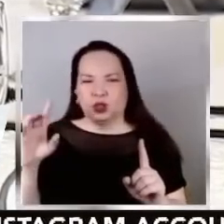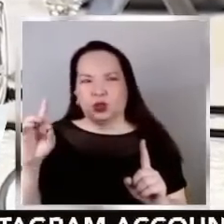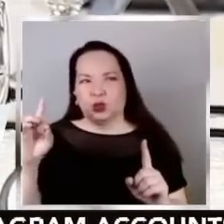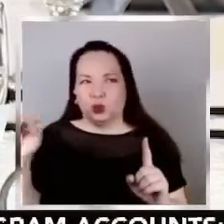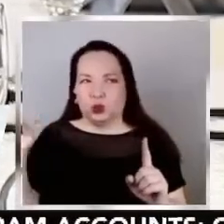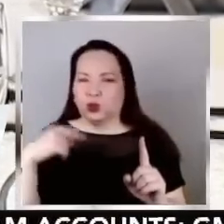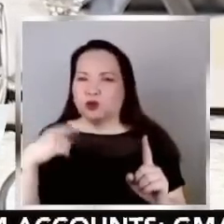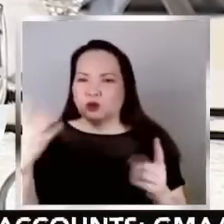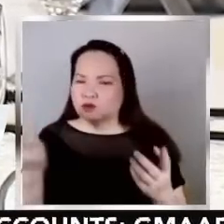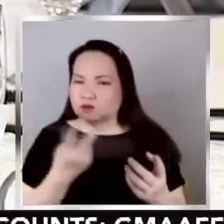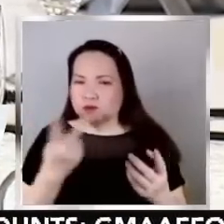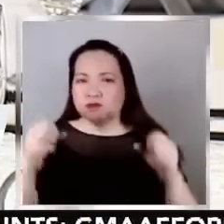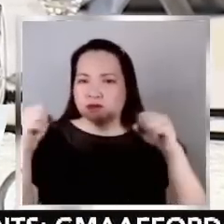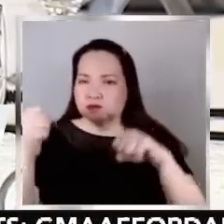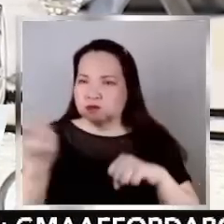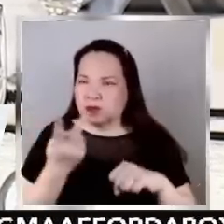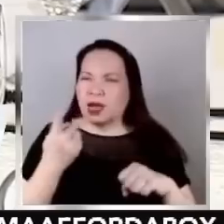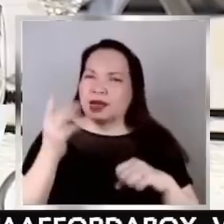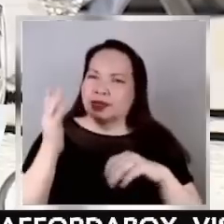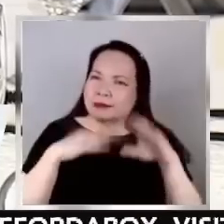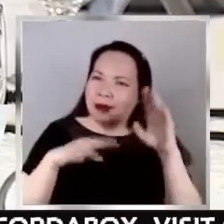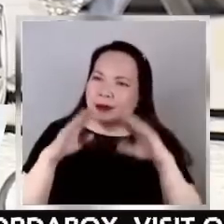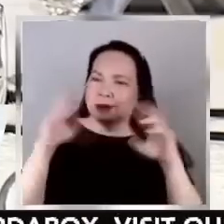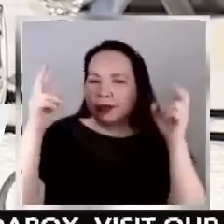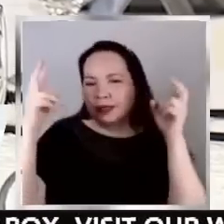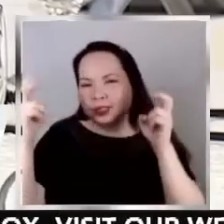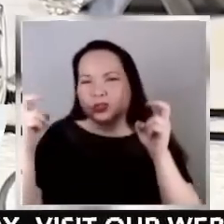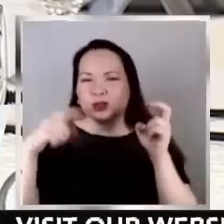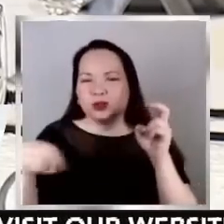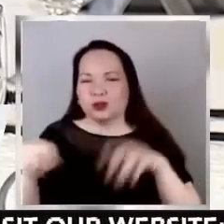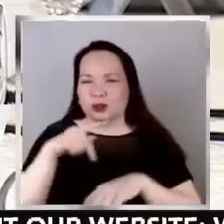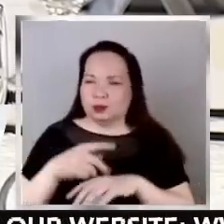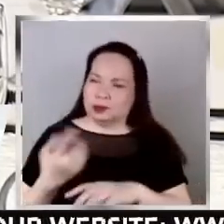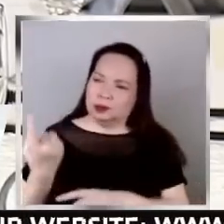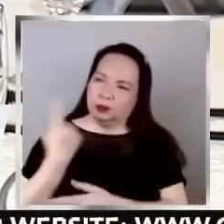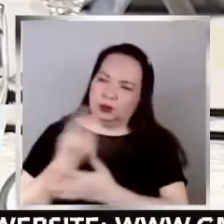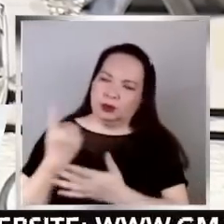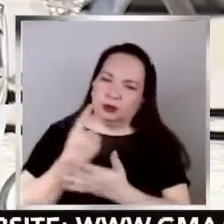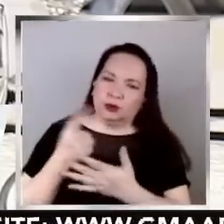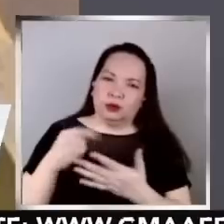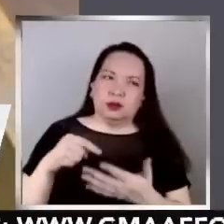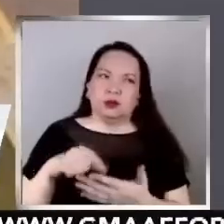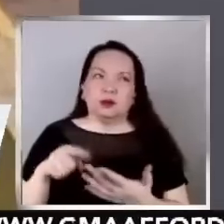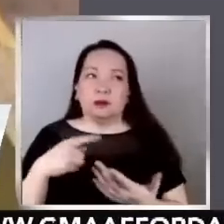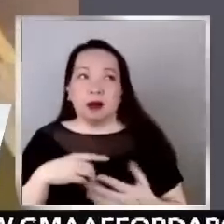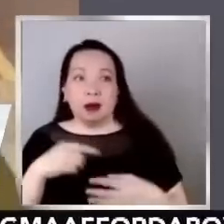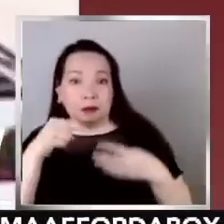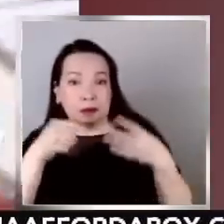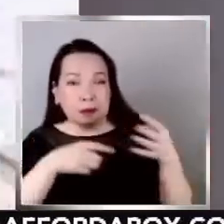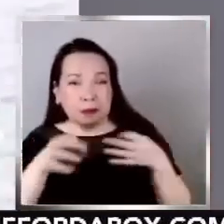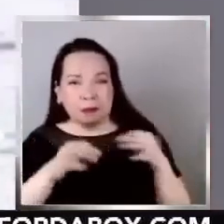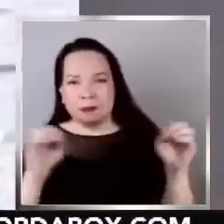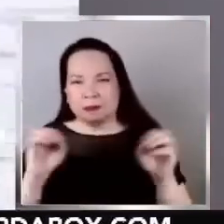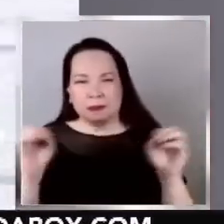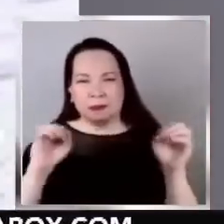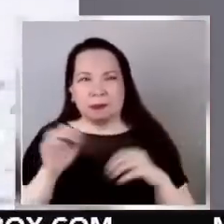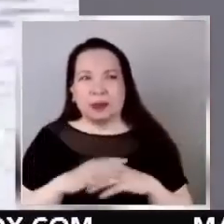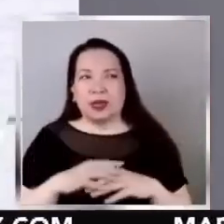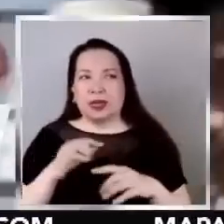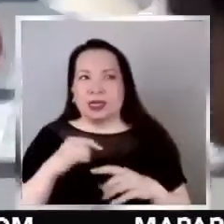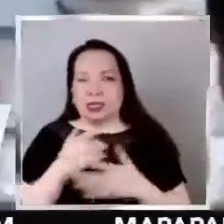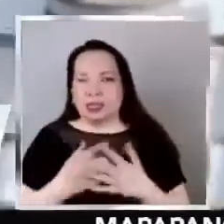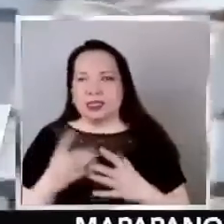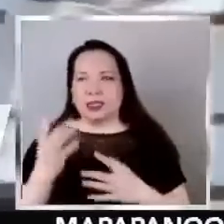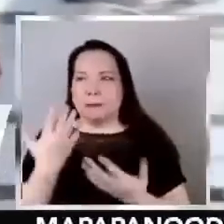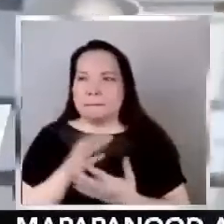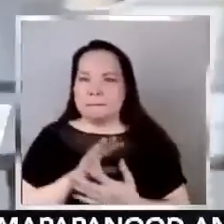ng dalawang bansa ilang linggo na ang nakalipas pero hindi na siya nagbigay ng detalye. Ilang diplomatic protests o note verbal